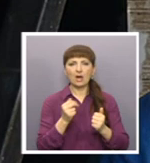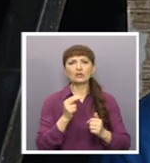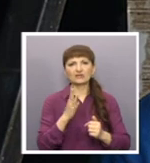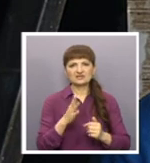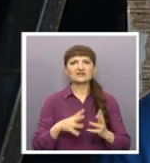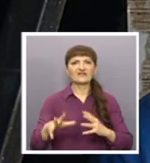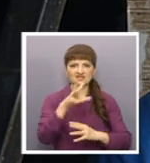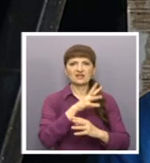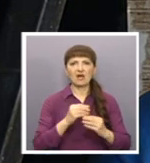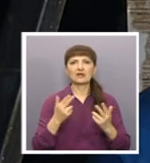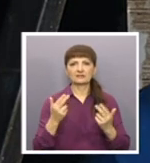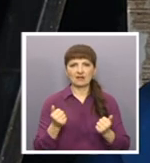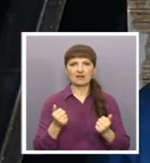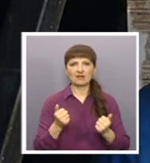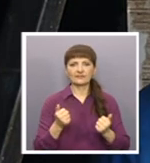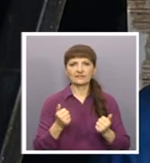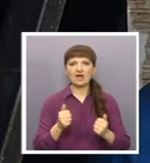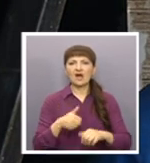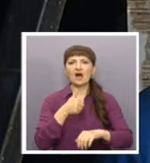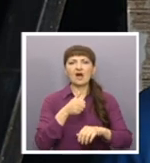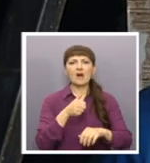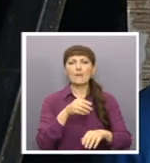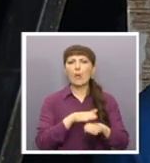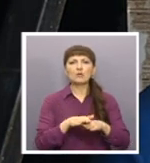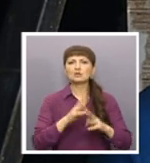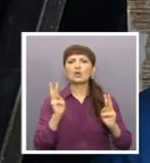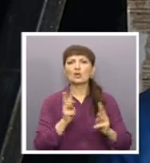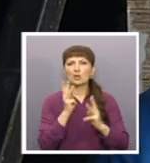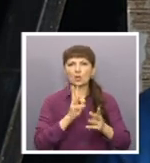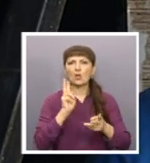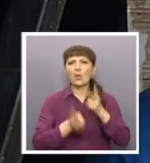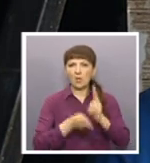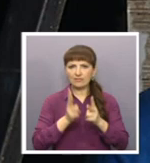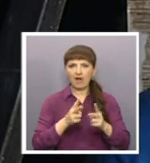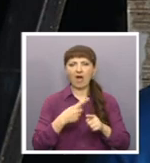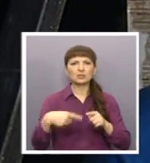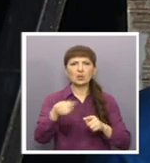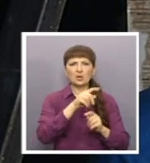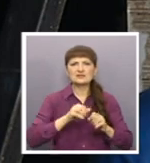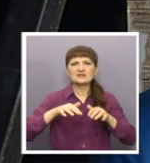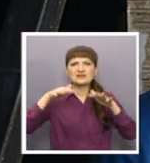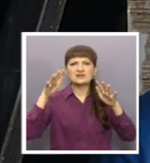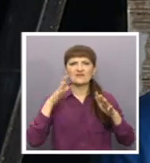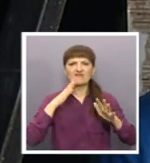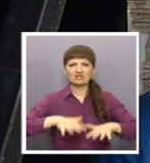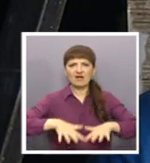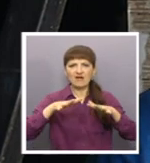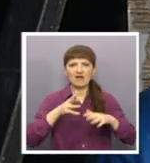вся. То есть в основном кухня вся сгорела, все остальное задымленное,